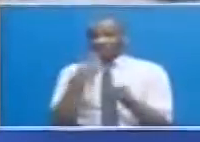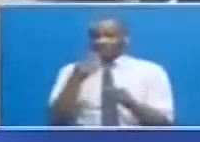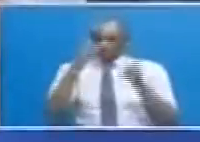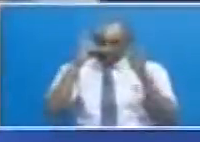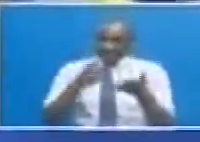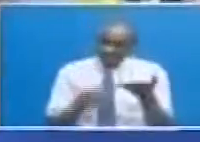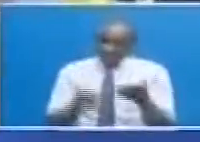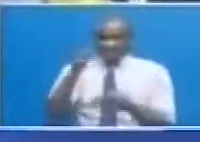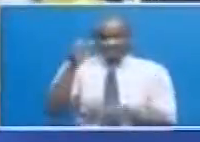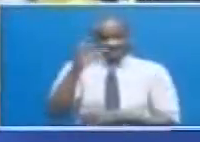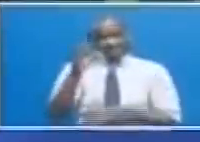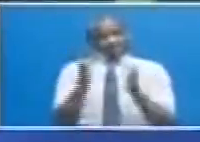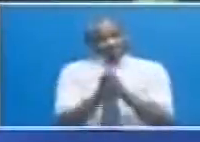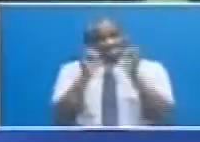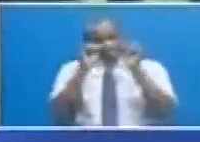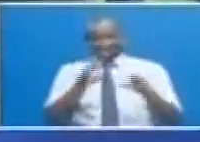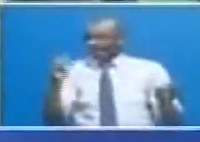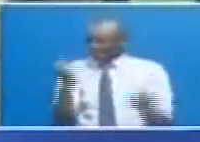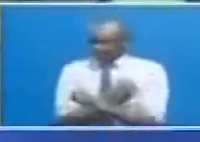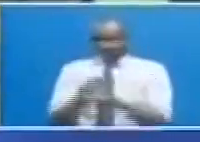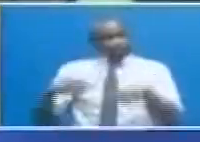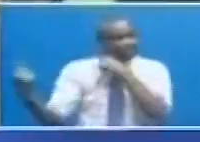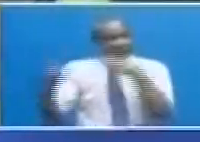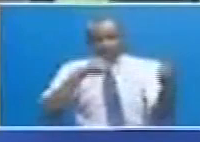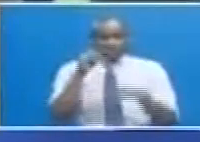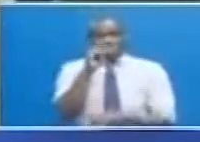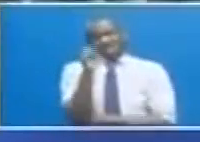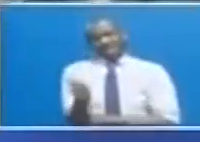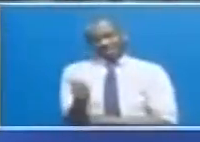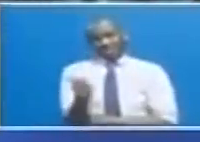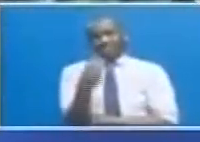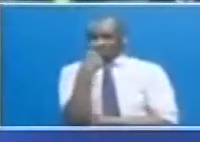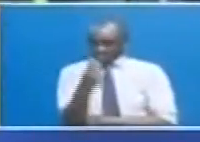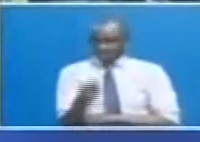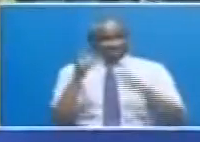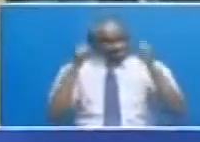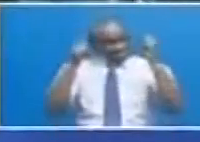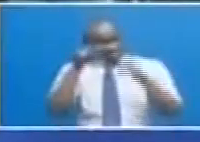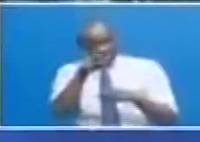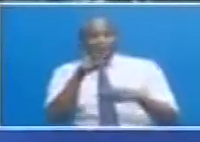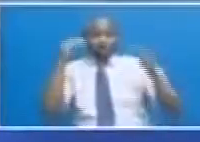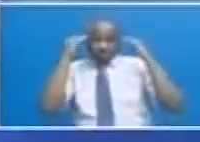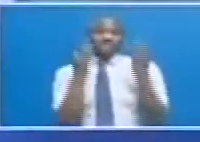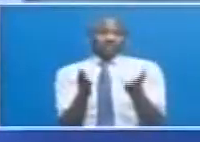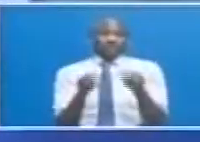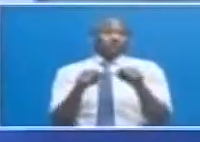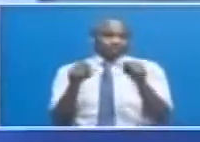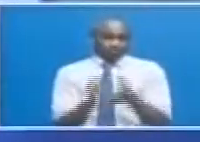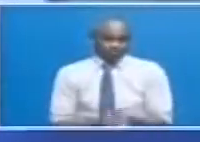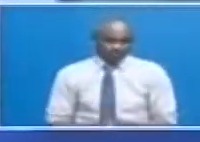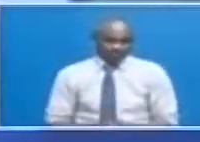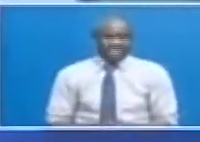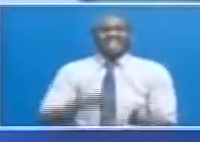aliamuru TSC na walimu kutorushiana cheche za matusi wala vitisho, huku swala la mgomo likiwa mahakamani.